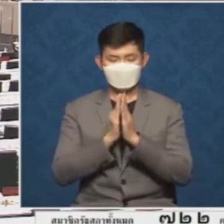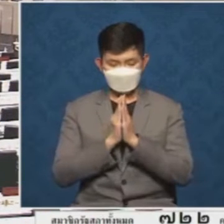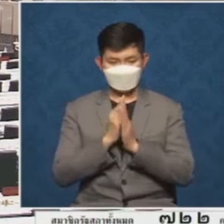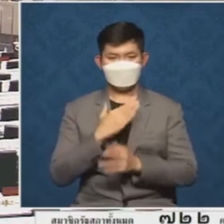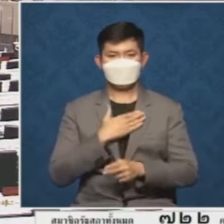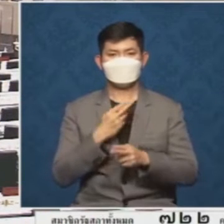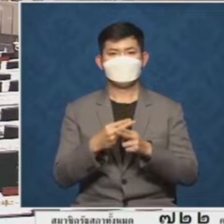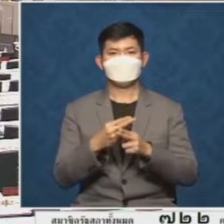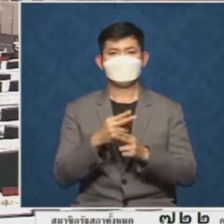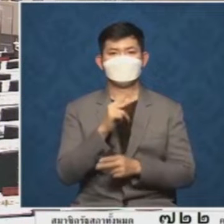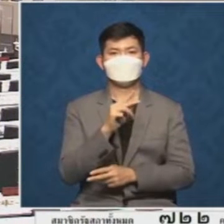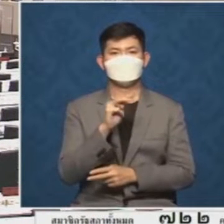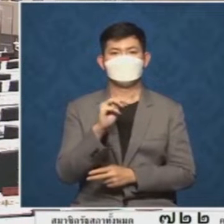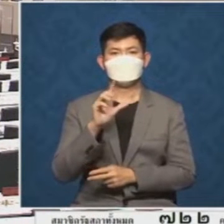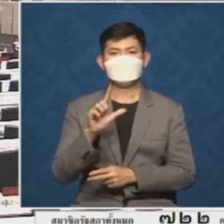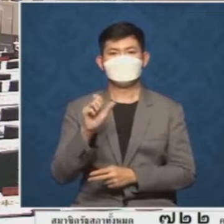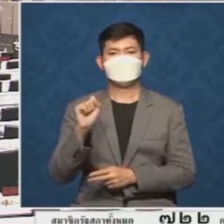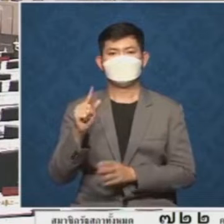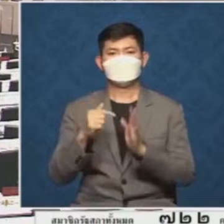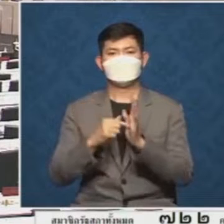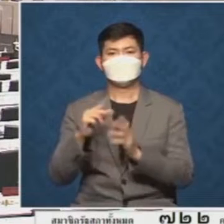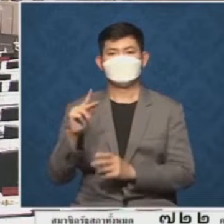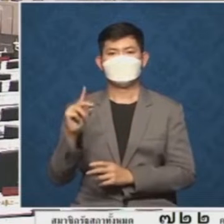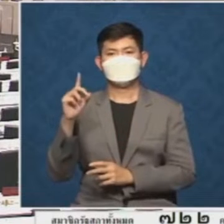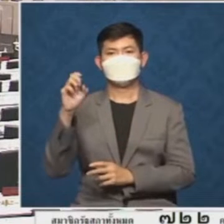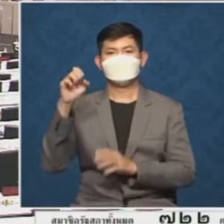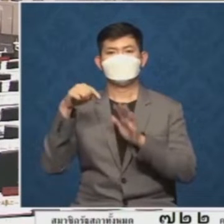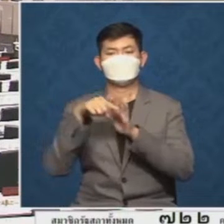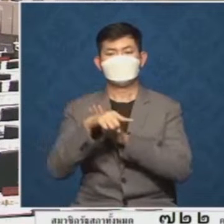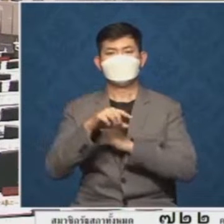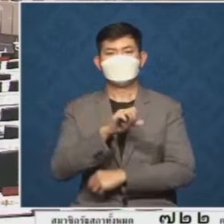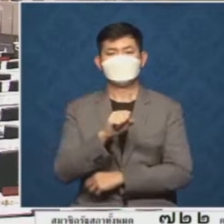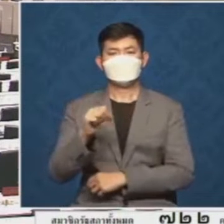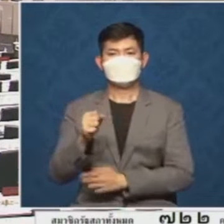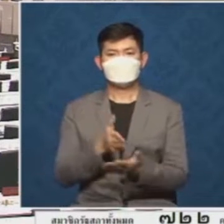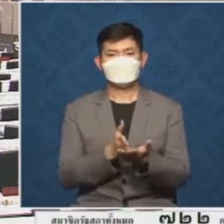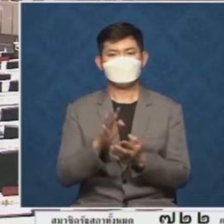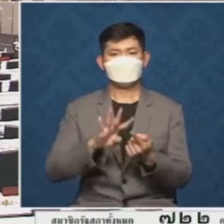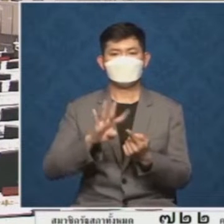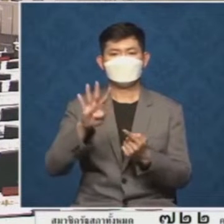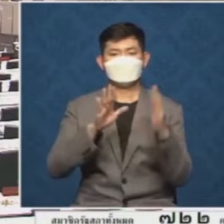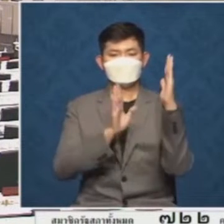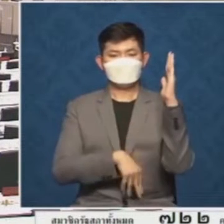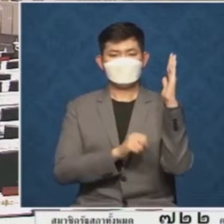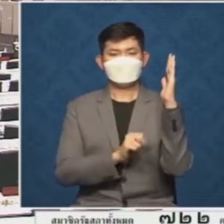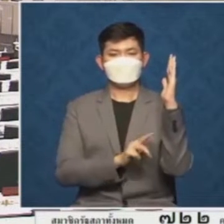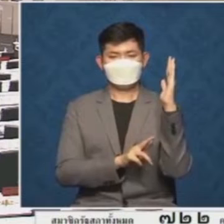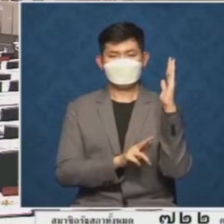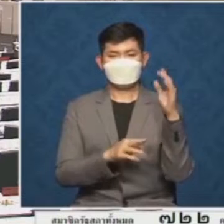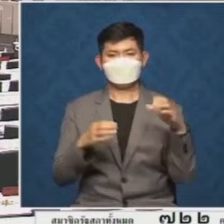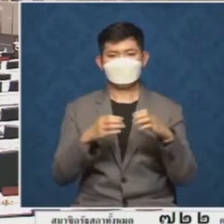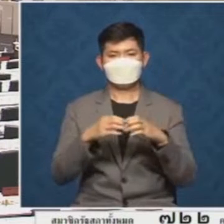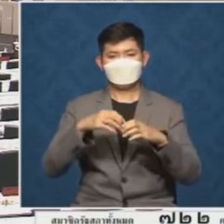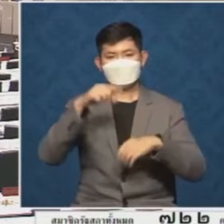มกมลศักดิ์ลีวามะสมาชิกสภาผู้แทนราษฎรเขต4นราธิวาสพรรคประชาชาติในฐานะส